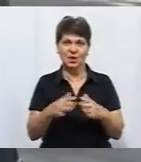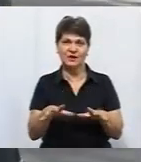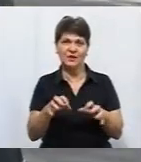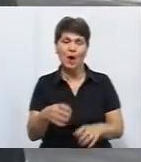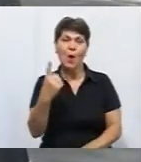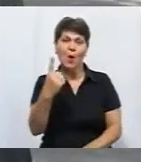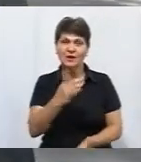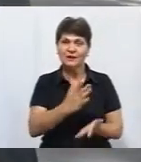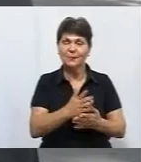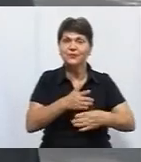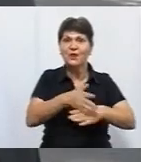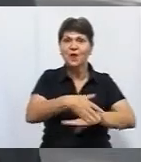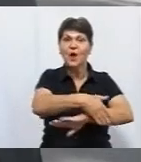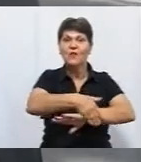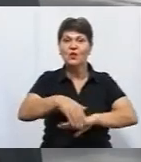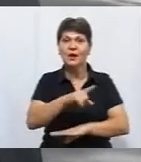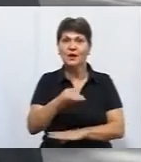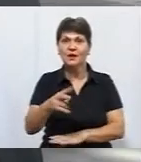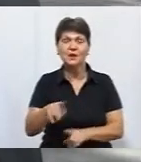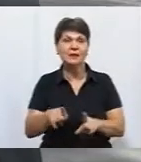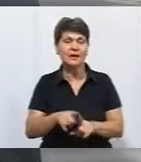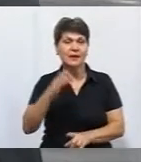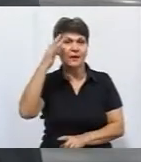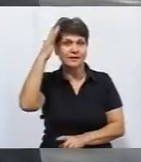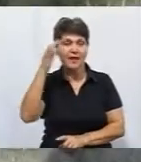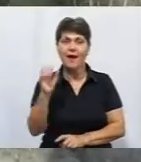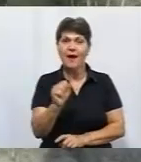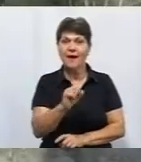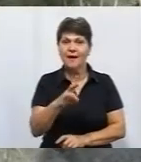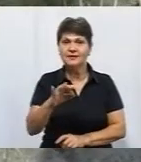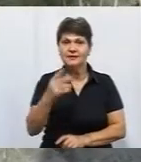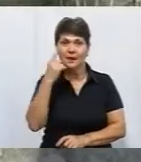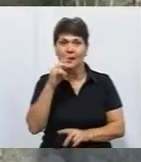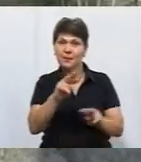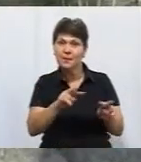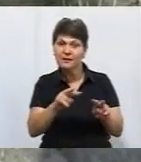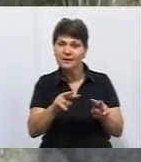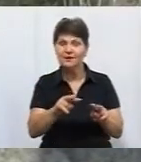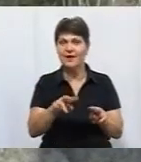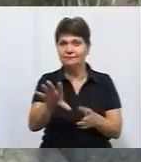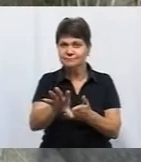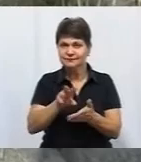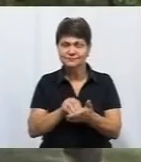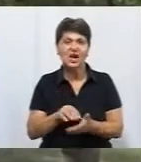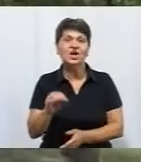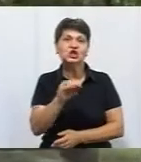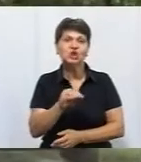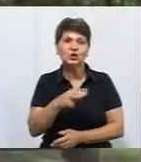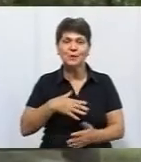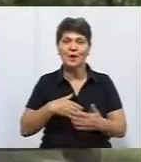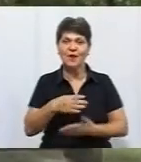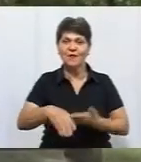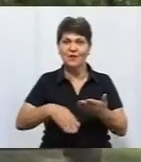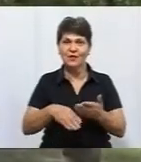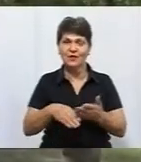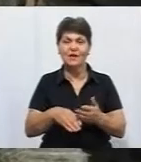розташована на вході від вулиці Хлібної. Ідею таких поїлок Анастасія, каже, підгледіла у житомирських волонтерів. Дівчина створила спільноту у